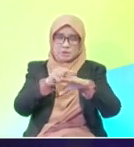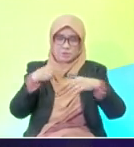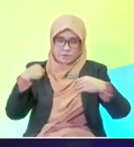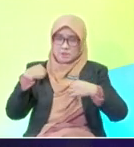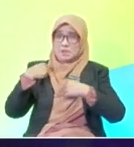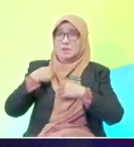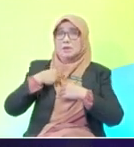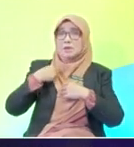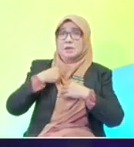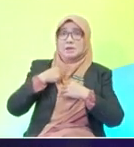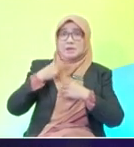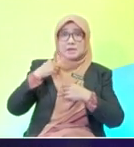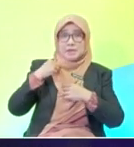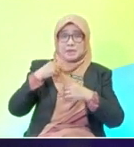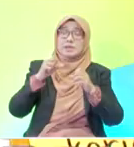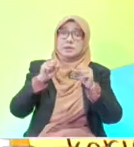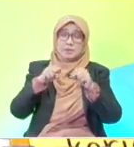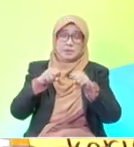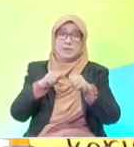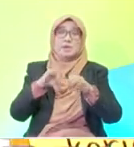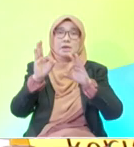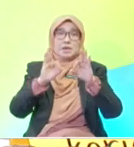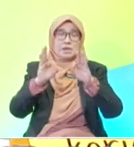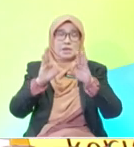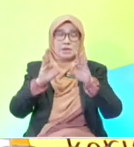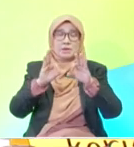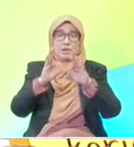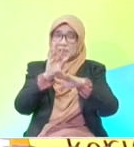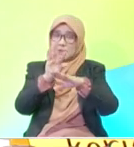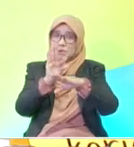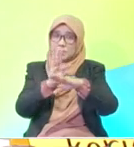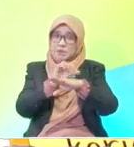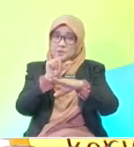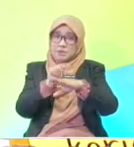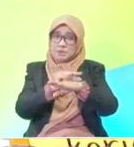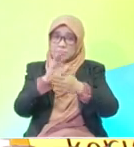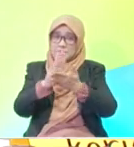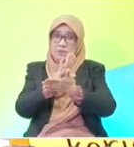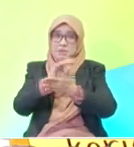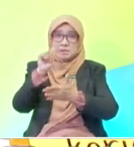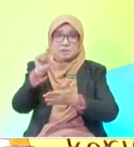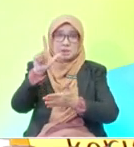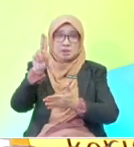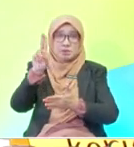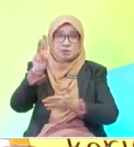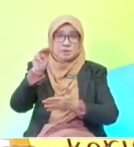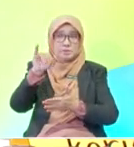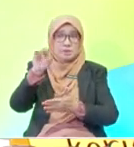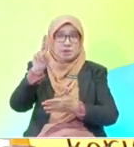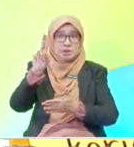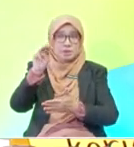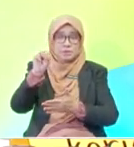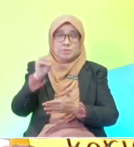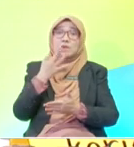kita guna aluminium ni ada kesan luksina tu kan? Nampak jadi lebih. Nampak macam sebenar kan? Yeah. Okey. Jadi